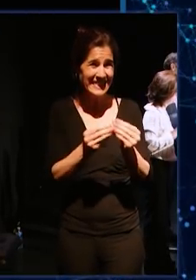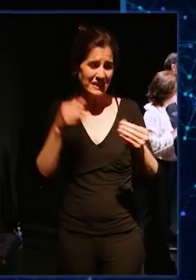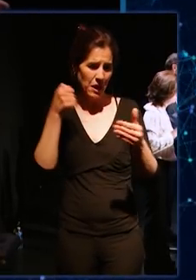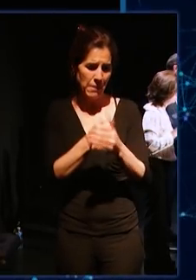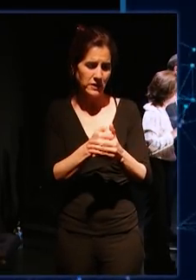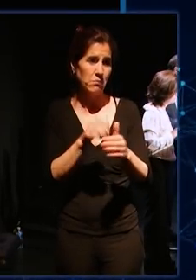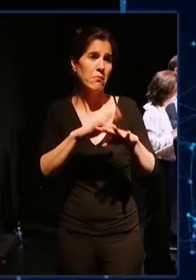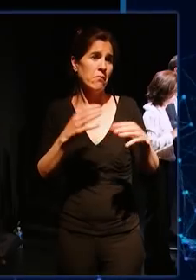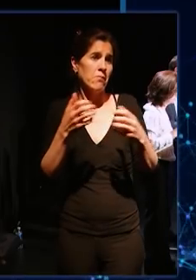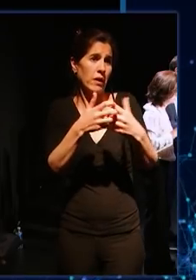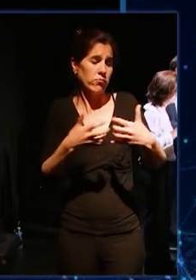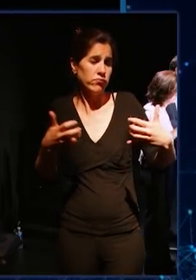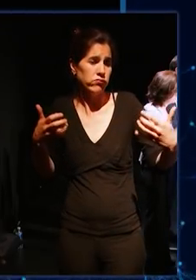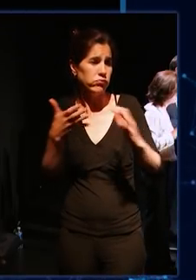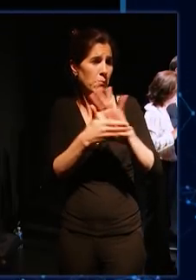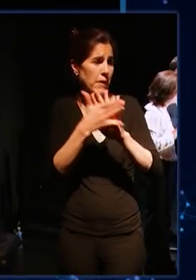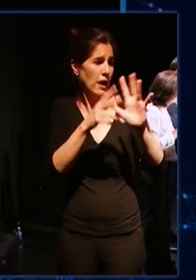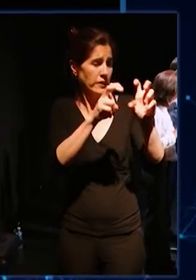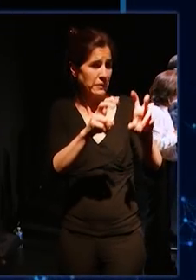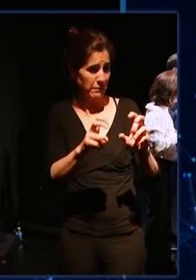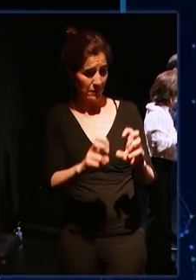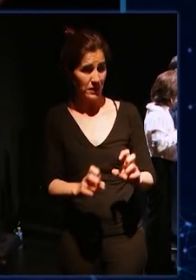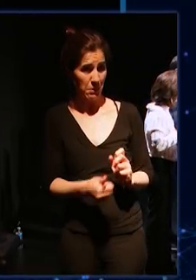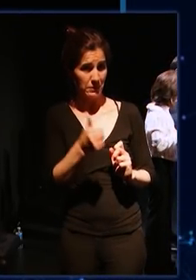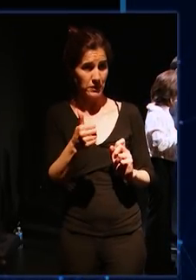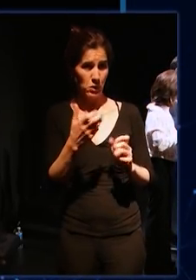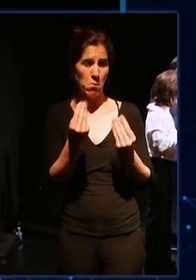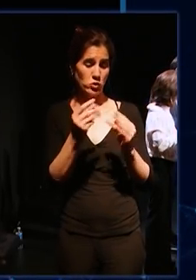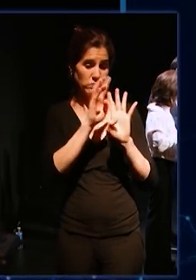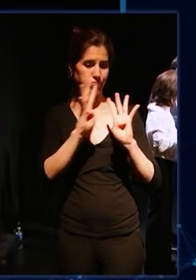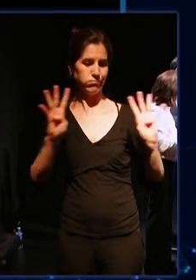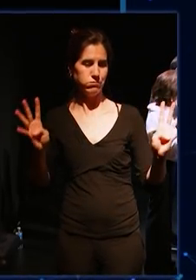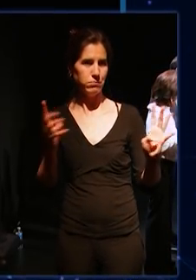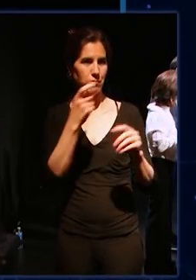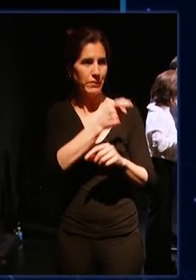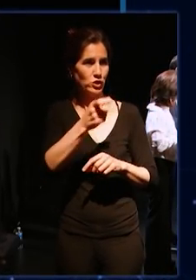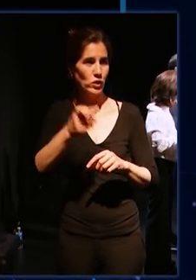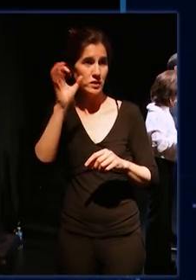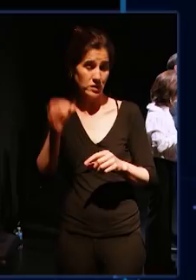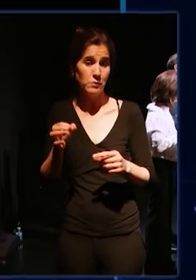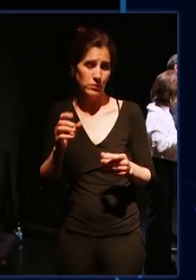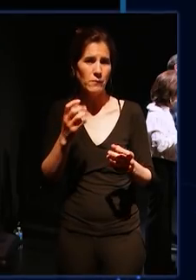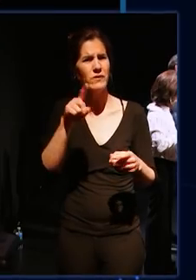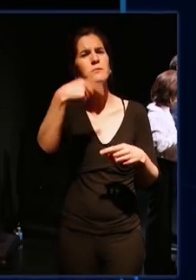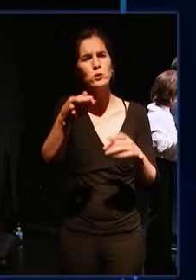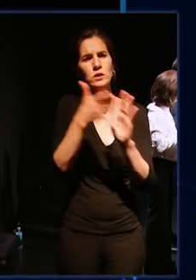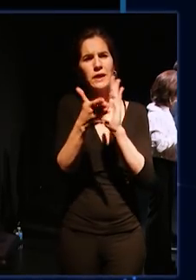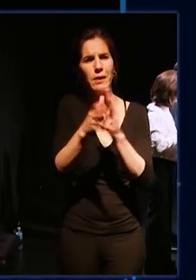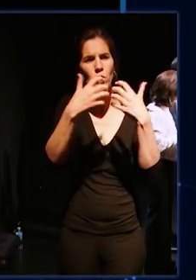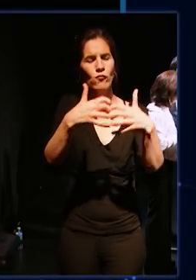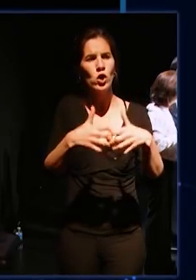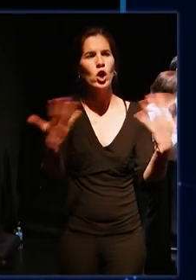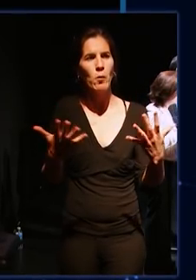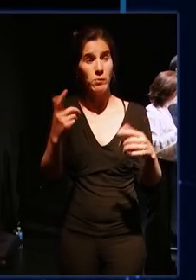possibles, tot i que són doncs, moltes persones. De seguida doncs, us explicarem com funcionarà, però entengueu que avui